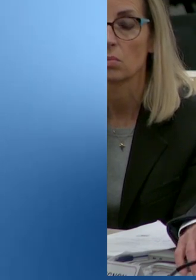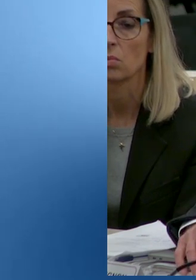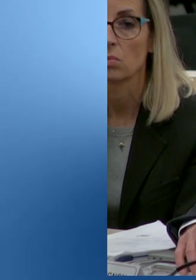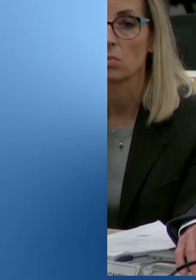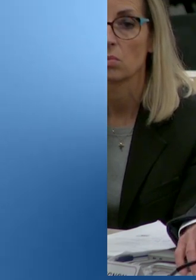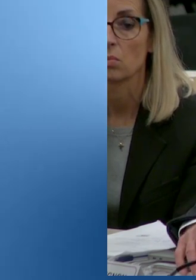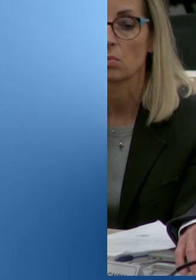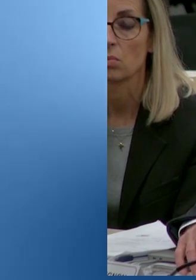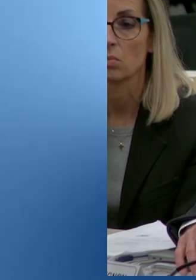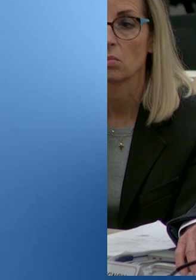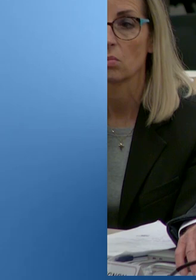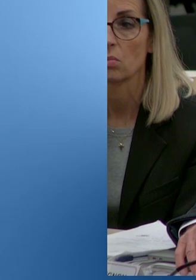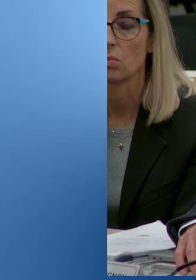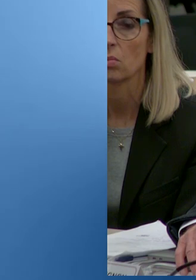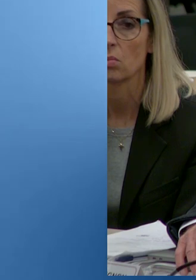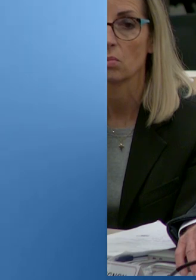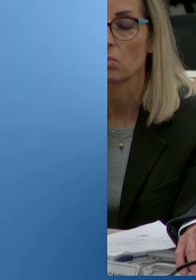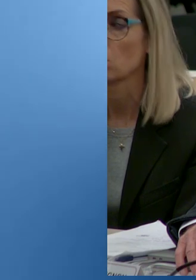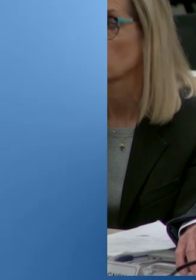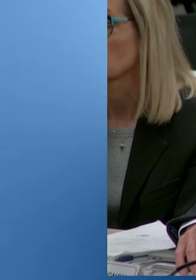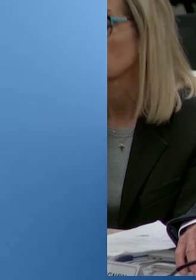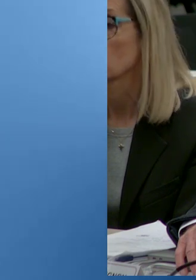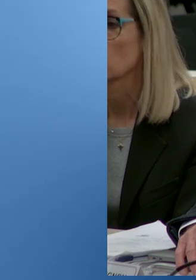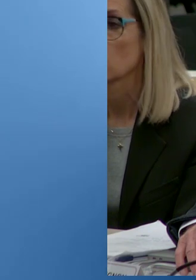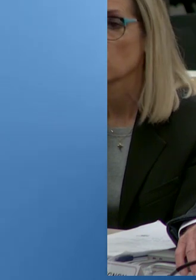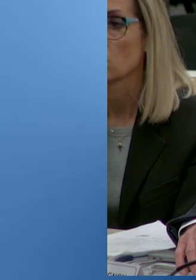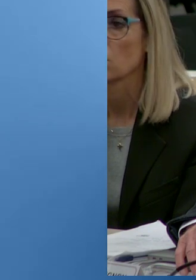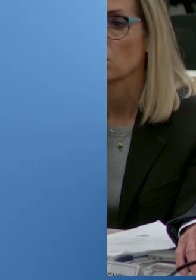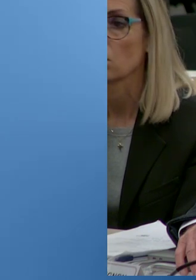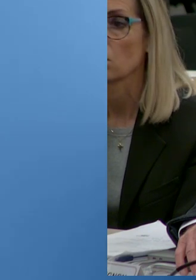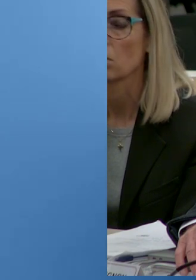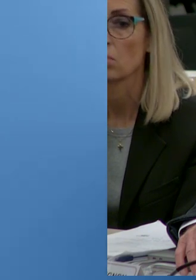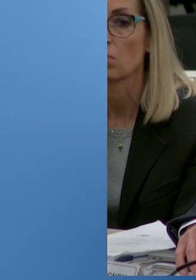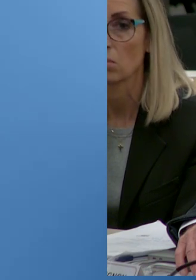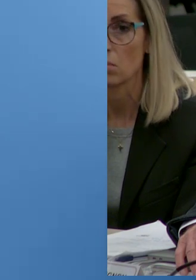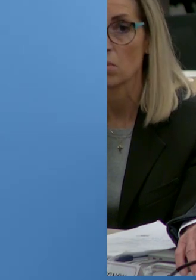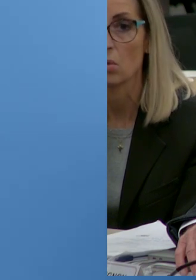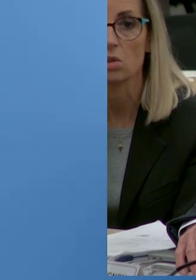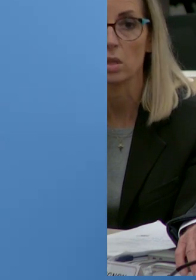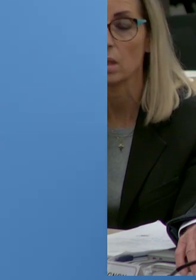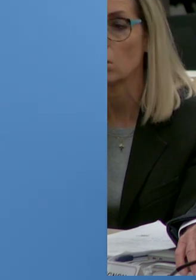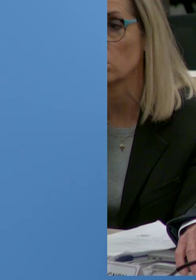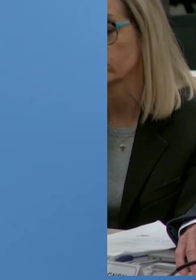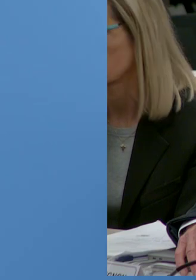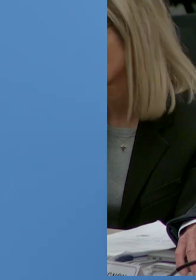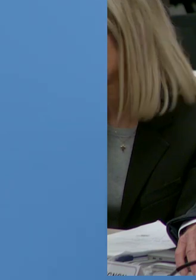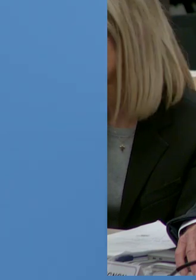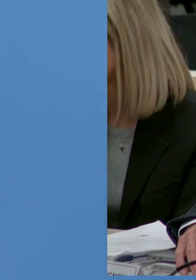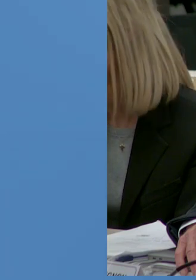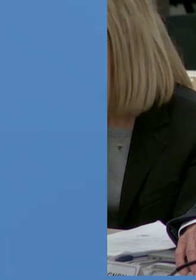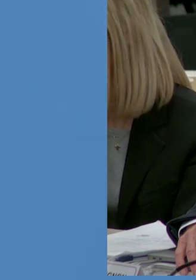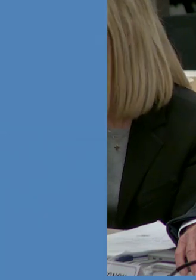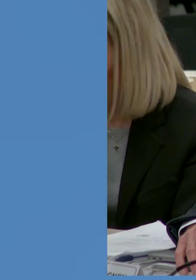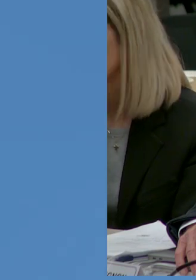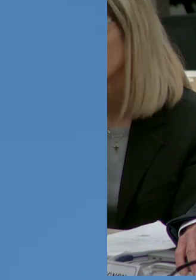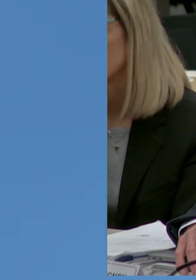décision or la commission compétente ne s'est jamais réuni pour prendre cette décision donc c'est